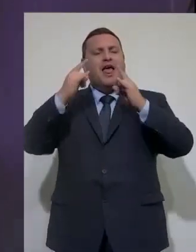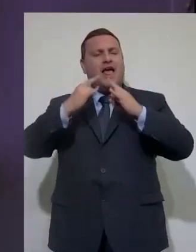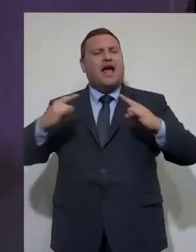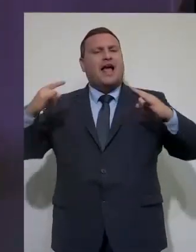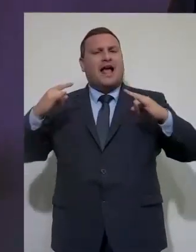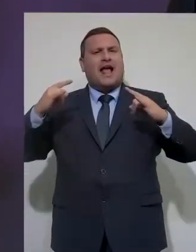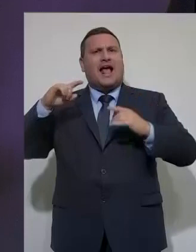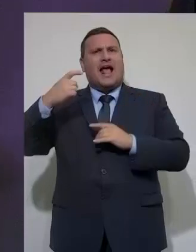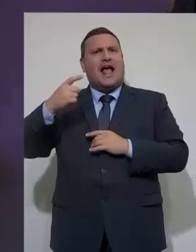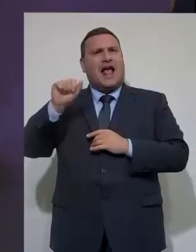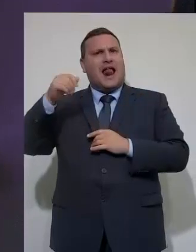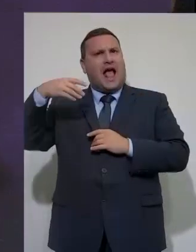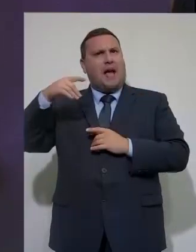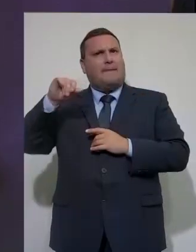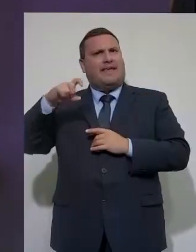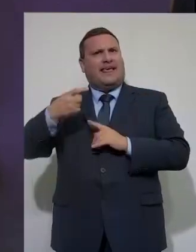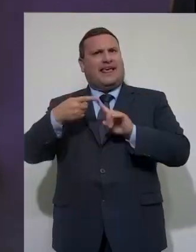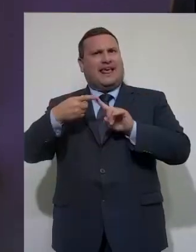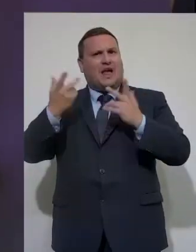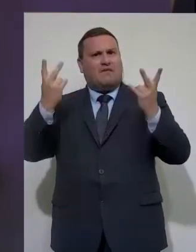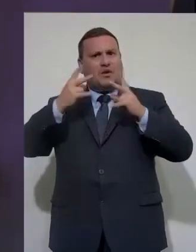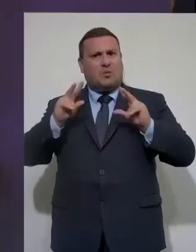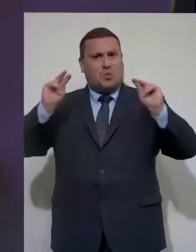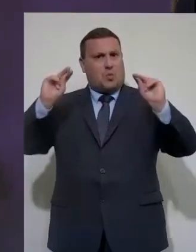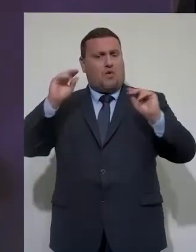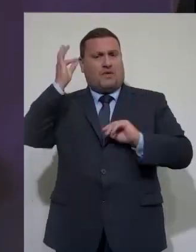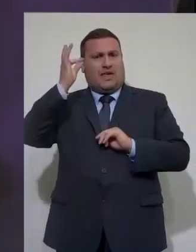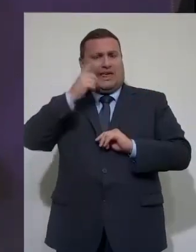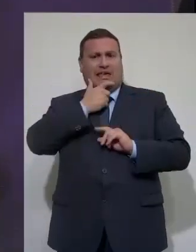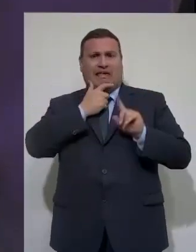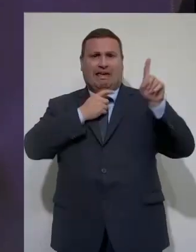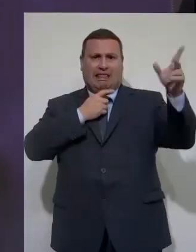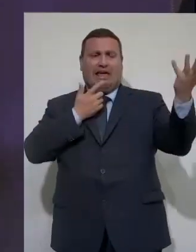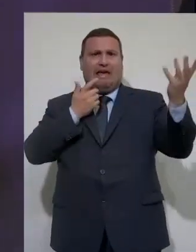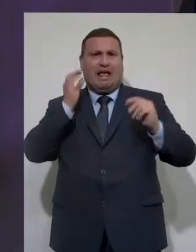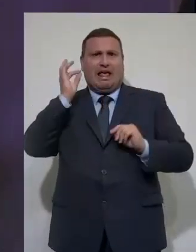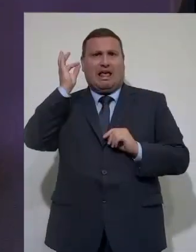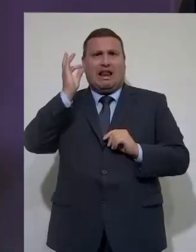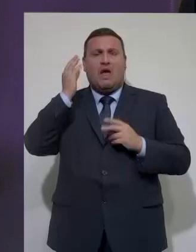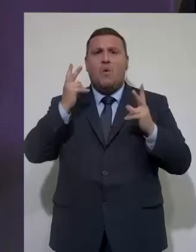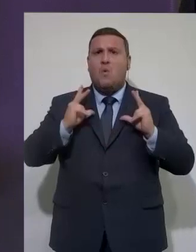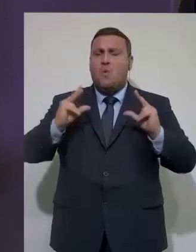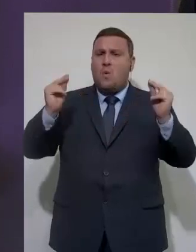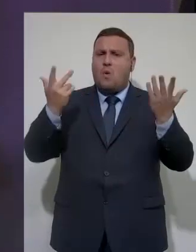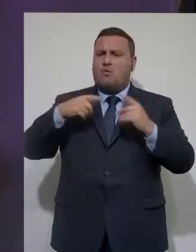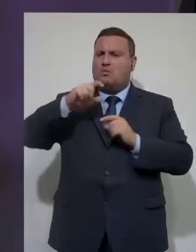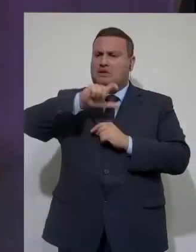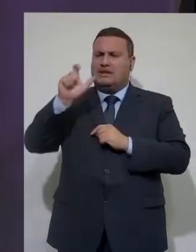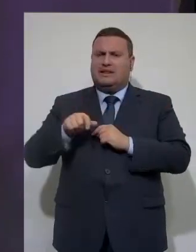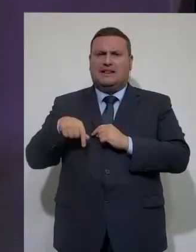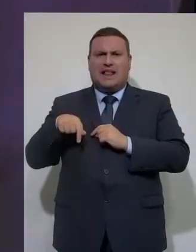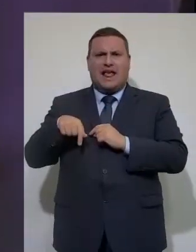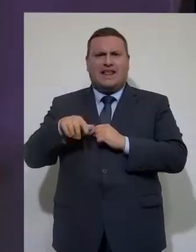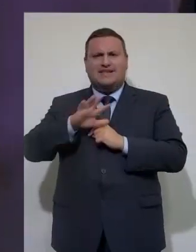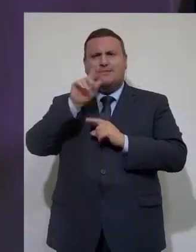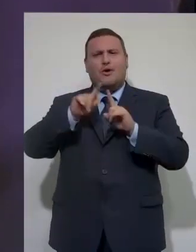nuova nel mondo anglosassone, abbastanza nuova, ancora considerabile come nuova in Italia. Che viene di fatto un po' riconosciuta come